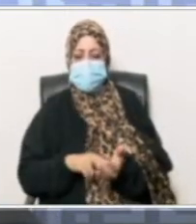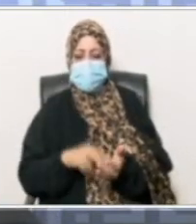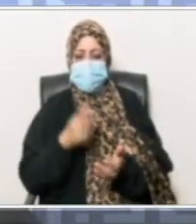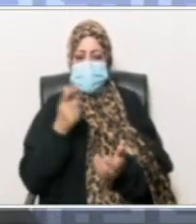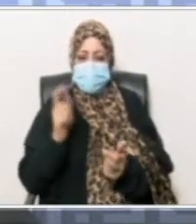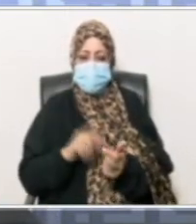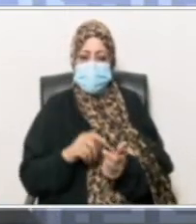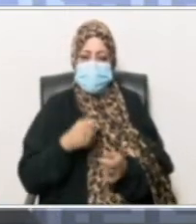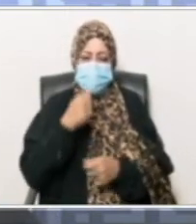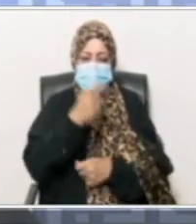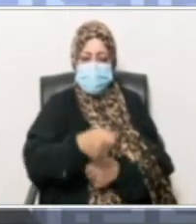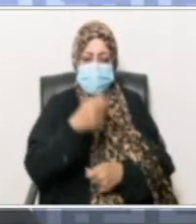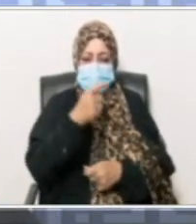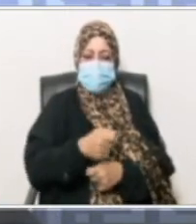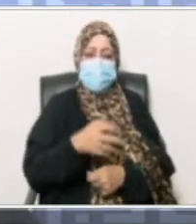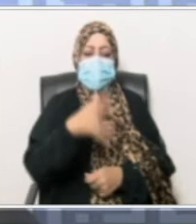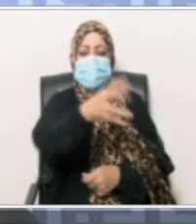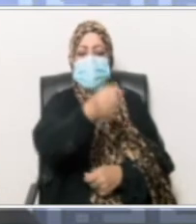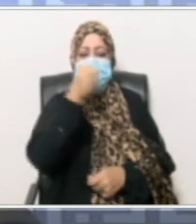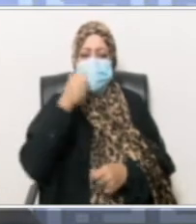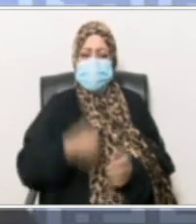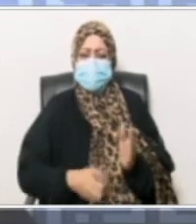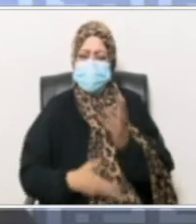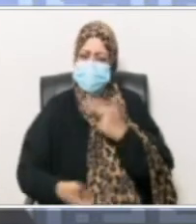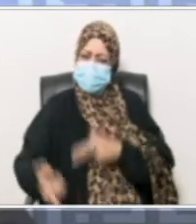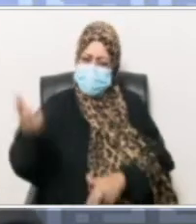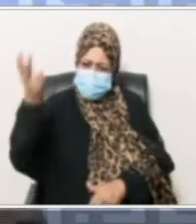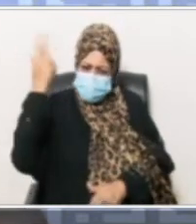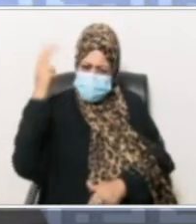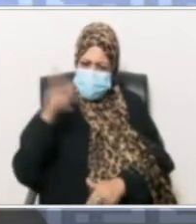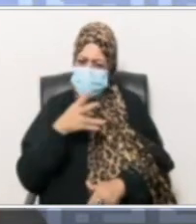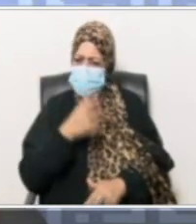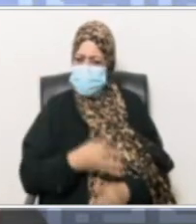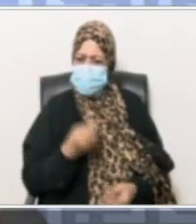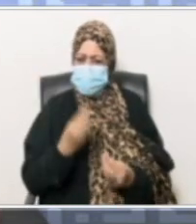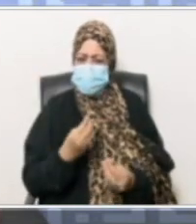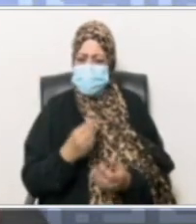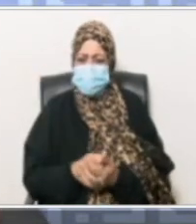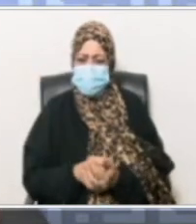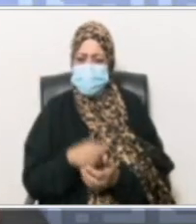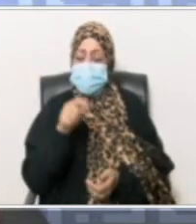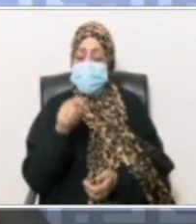لكن بهذه الكيفية أنتم فقتم أصحاب الأخدود،